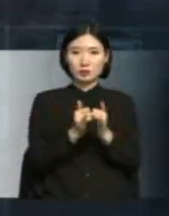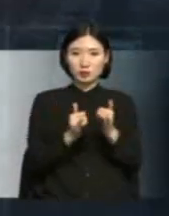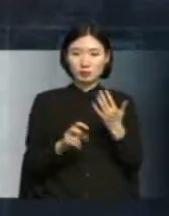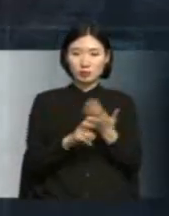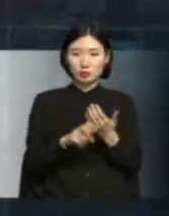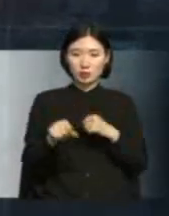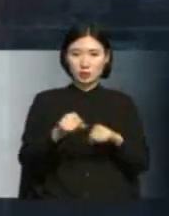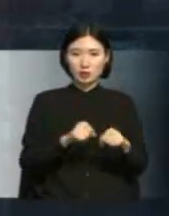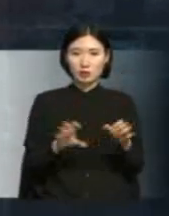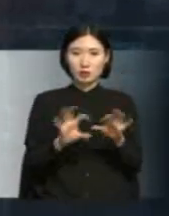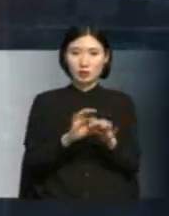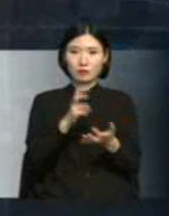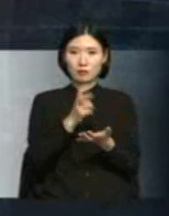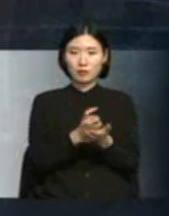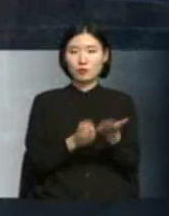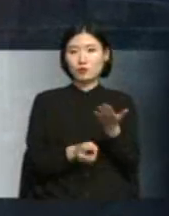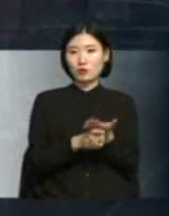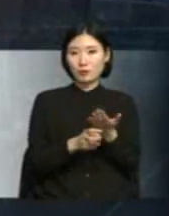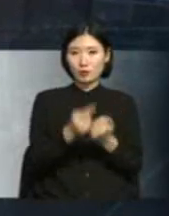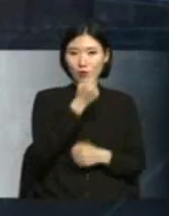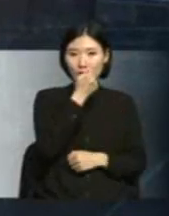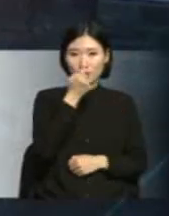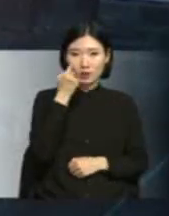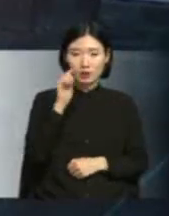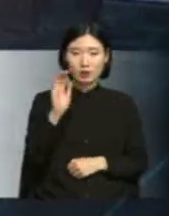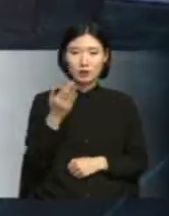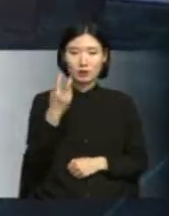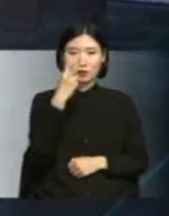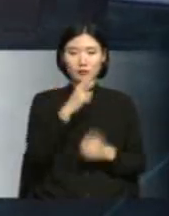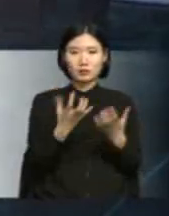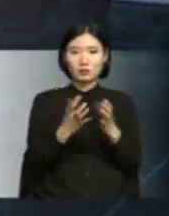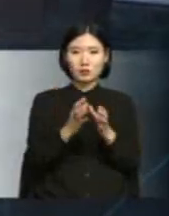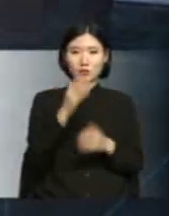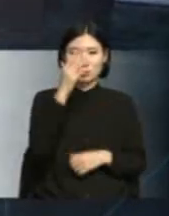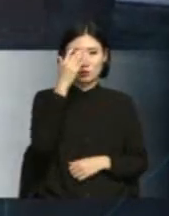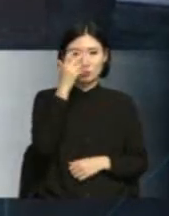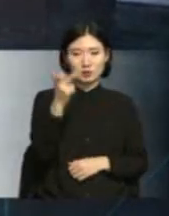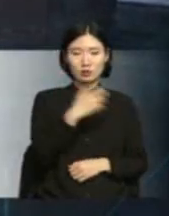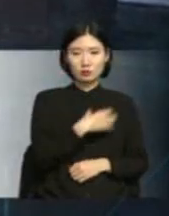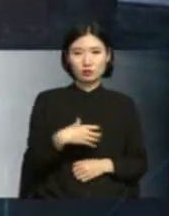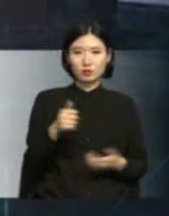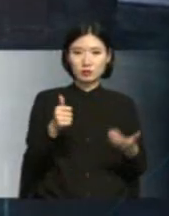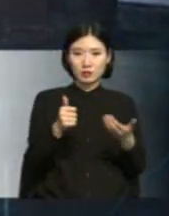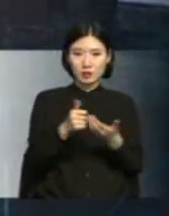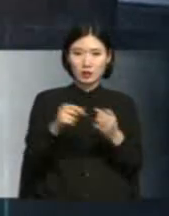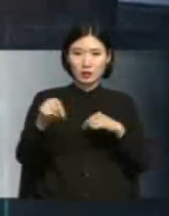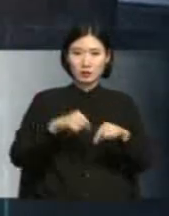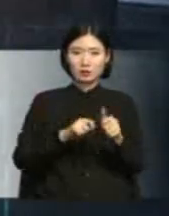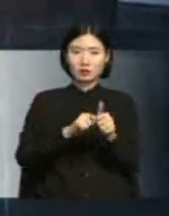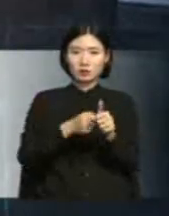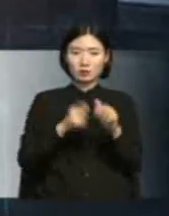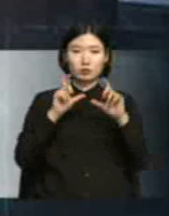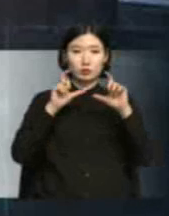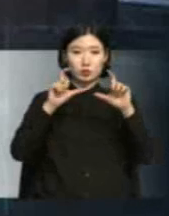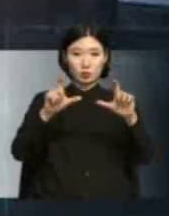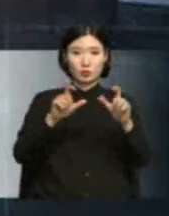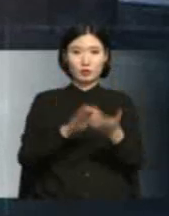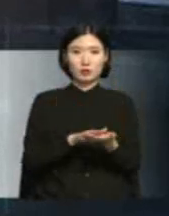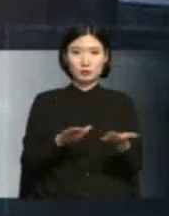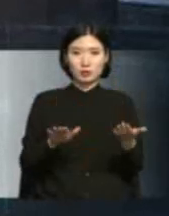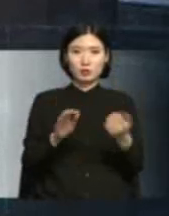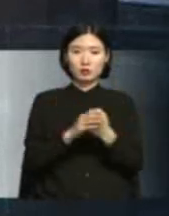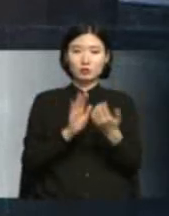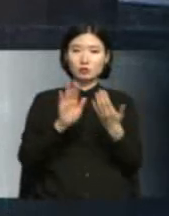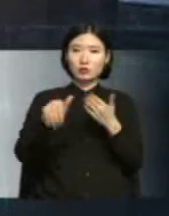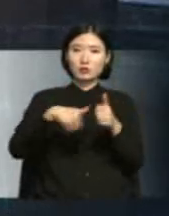부당행위와 관련 법령 위배 사실이 확인됐는데요. 감사원은 용산구청장에게 이에 대한 행정처분 등을 통보했습니다. 그